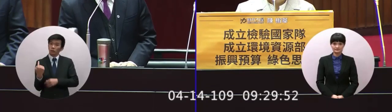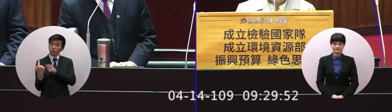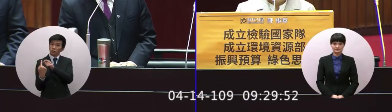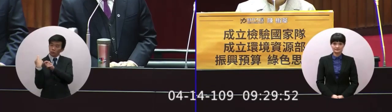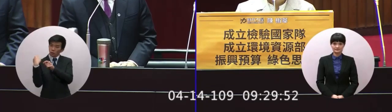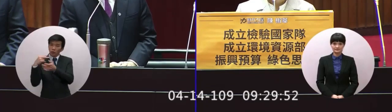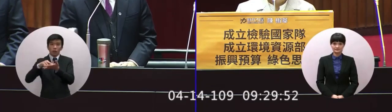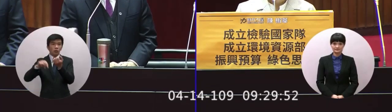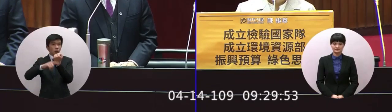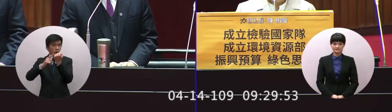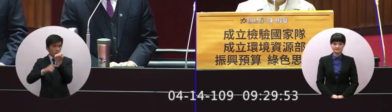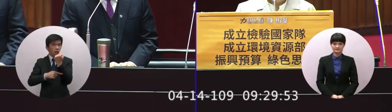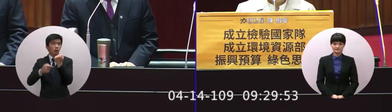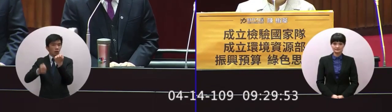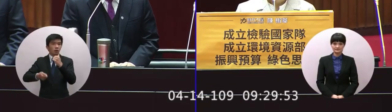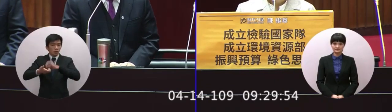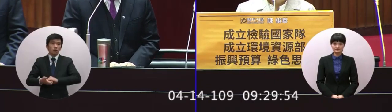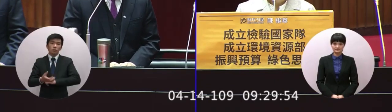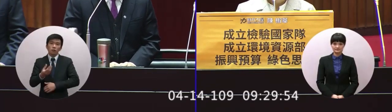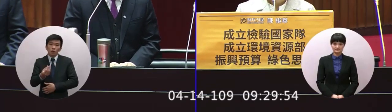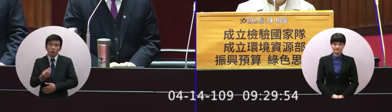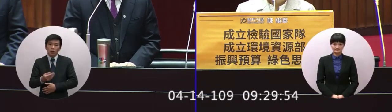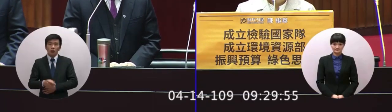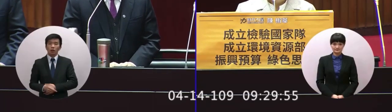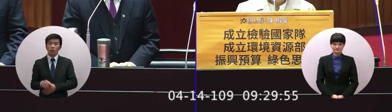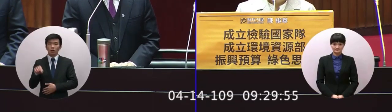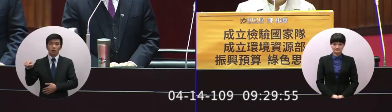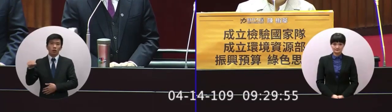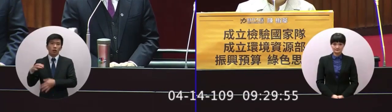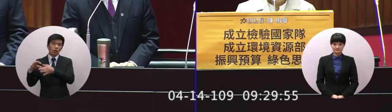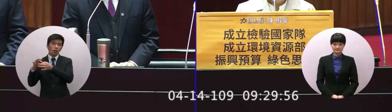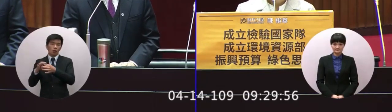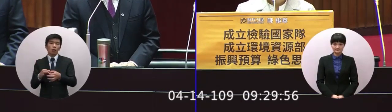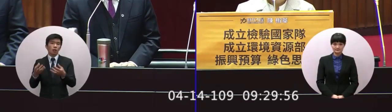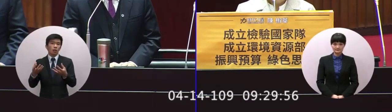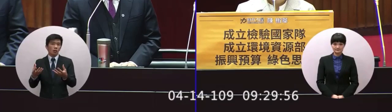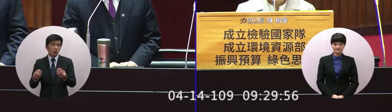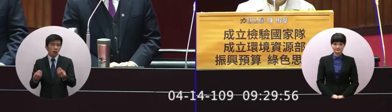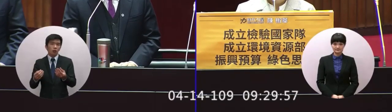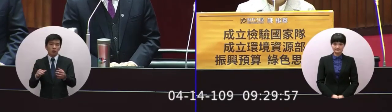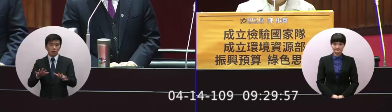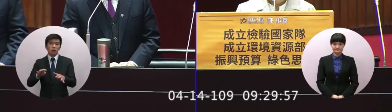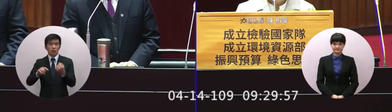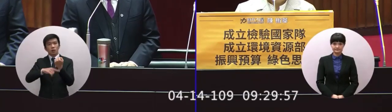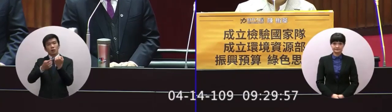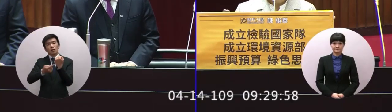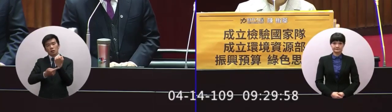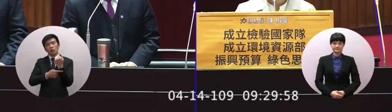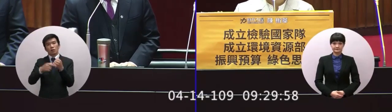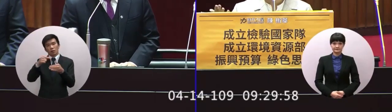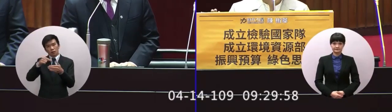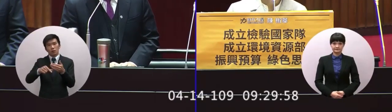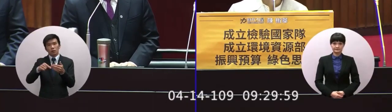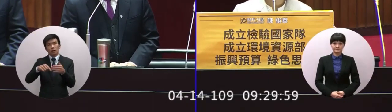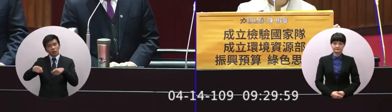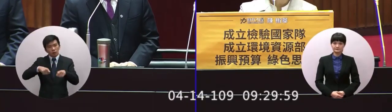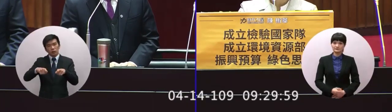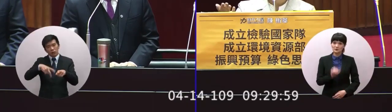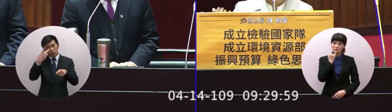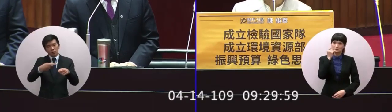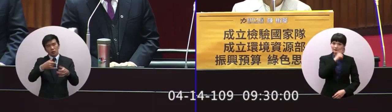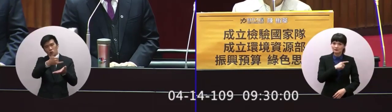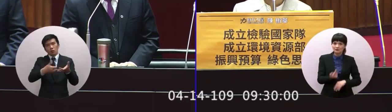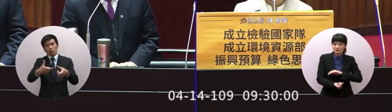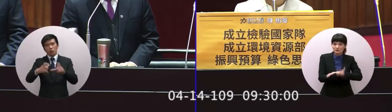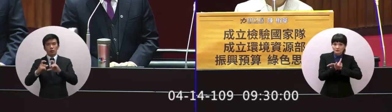立法，因此借期不续审，所以才法案又回到 行政院。可不可以行政院赶